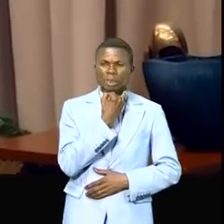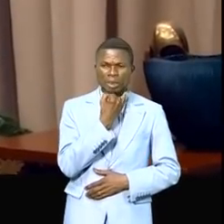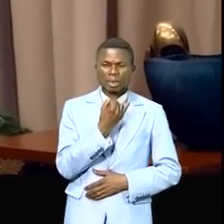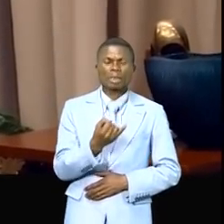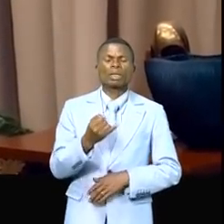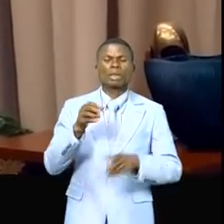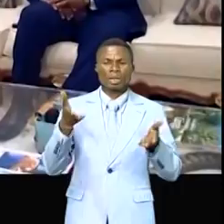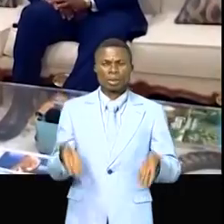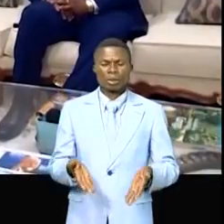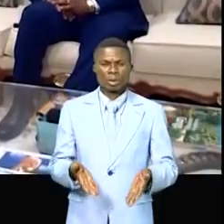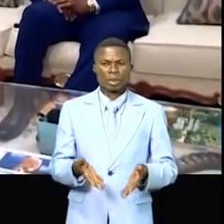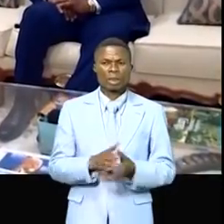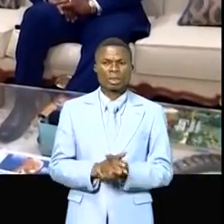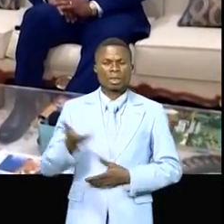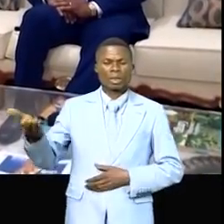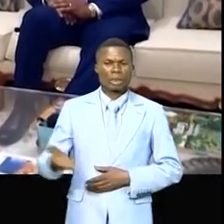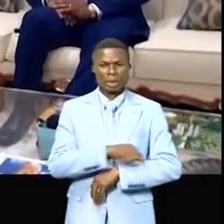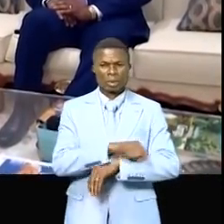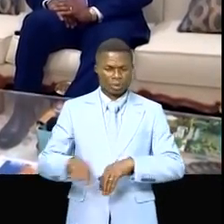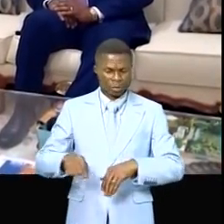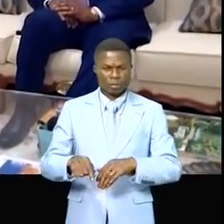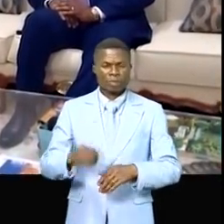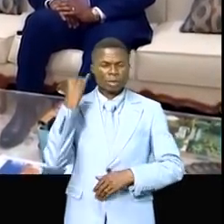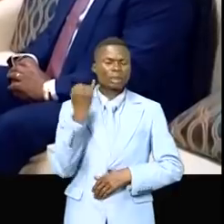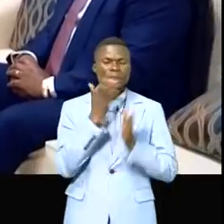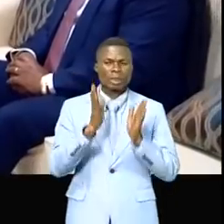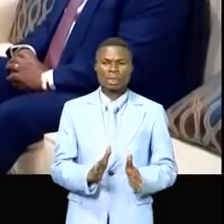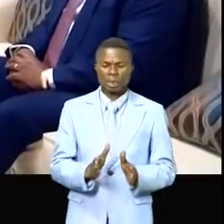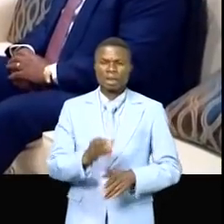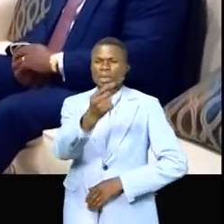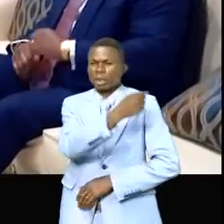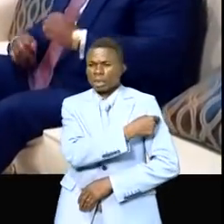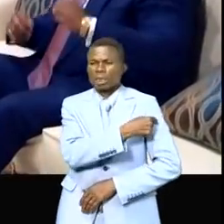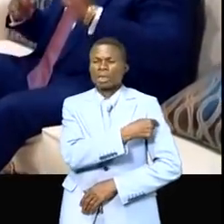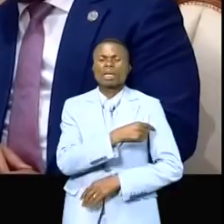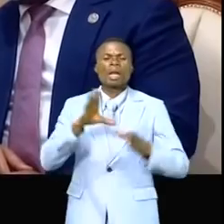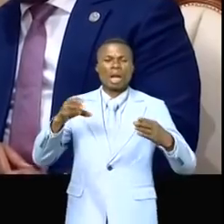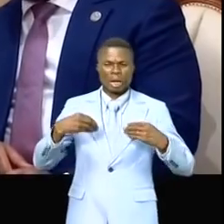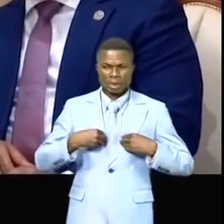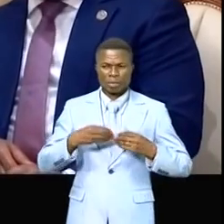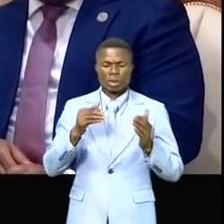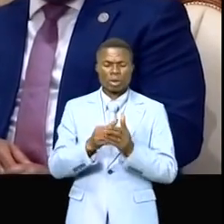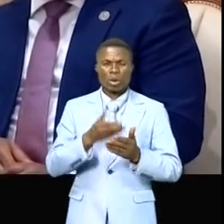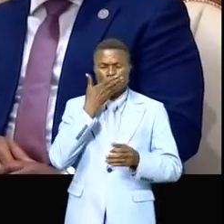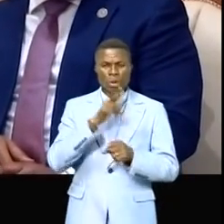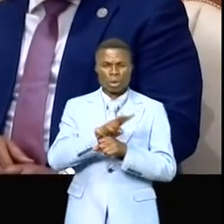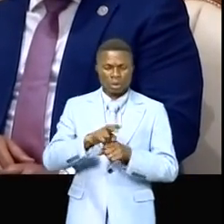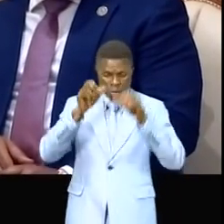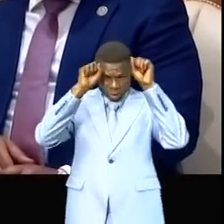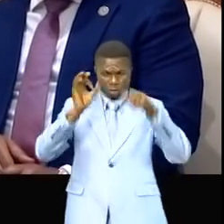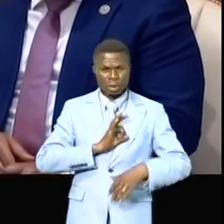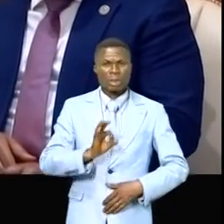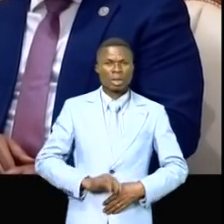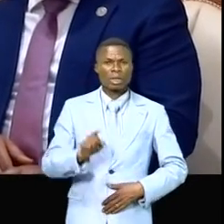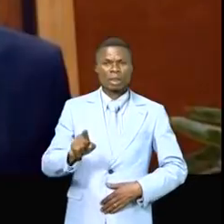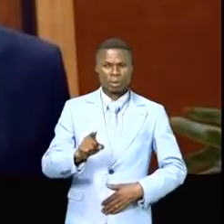Angola, reçu en audience, rassure que maintenant que les Israéliens sont tous vaccinés contre la Covid-19, le président Félix-Antoine Tshisekedi Tshilombo